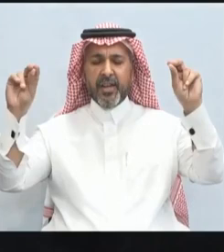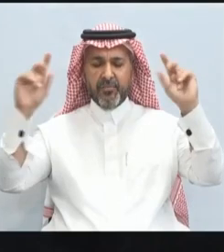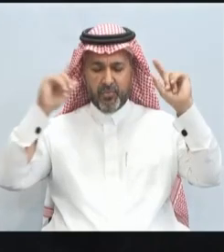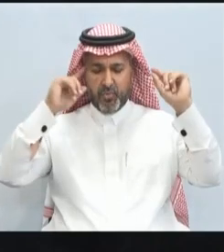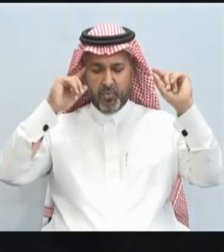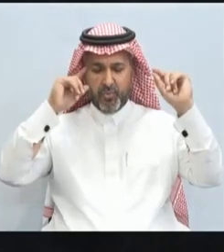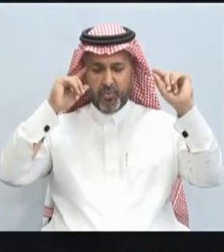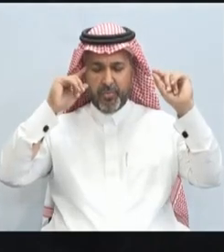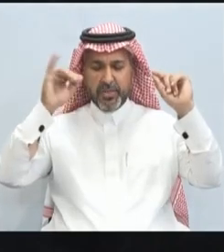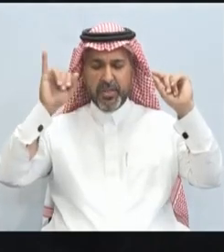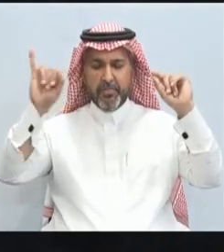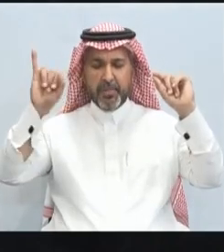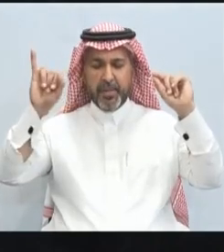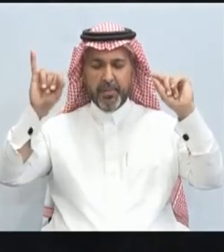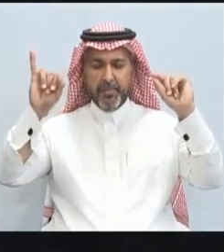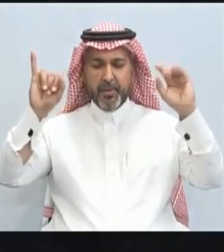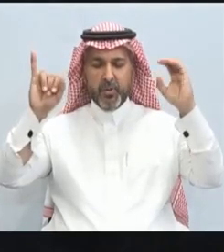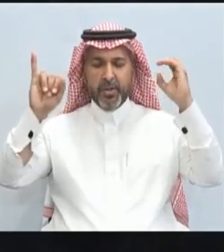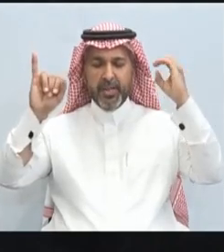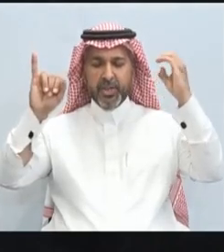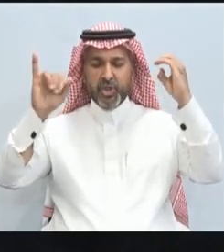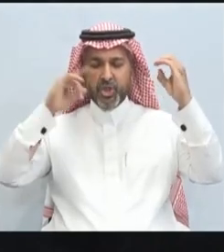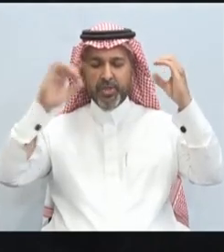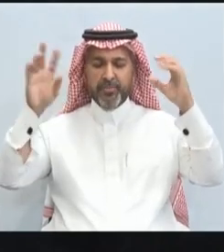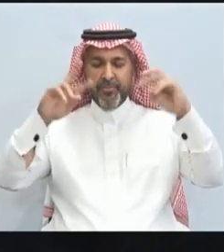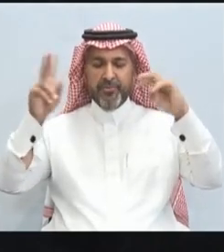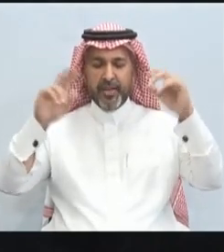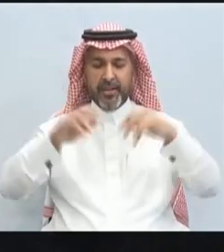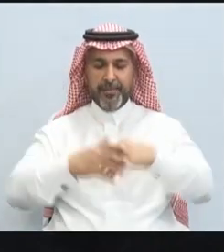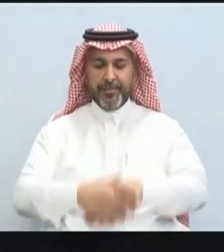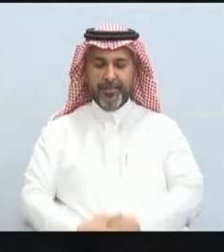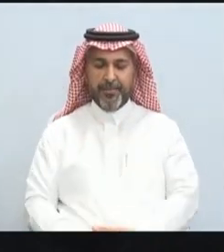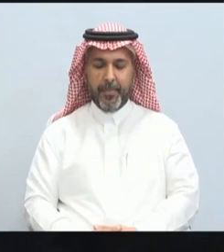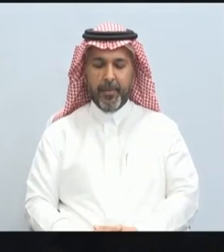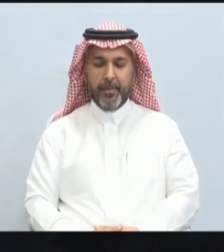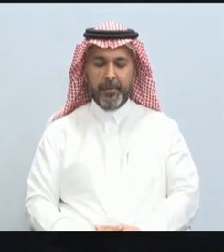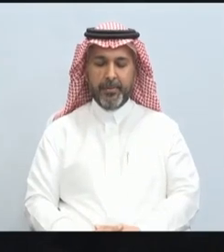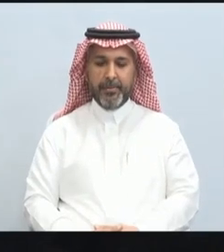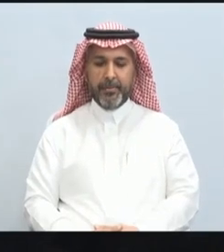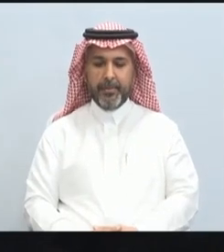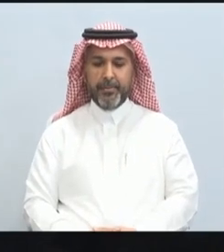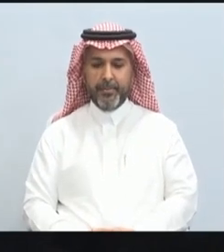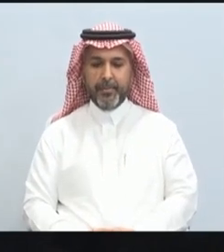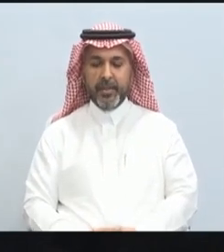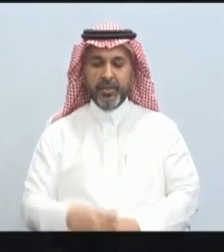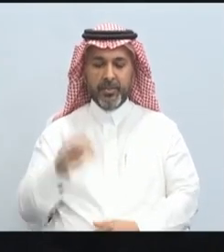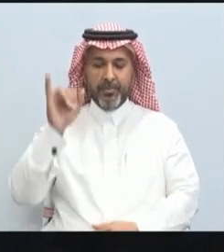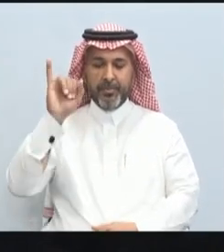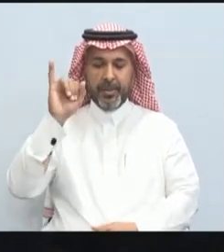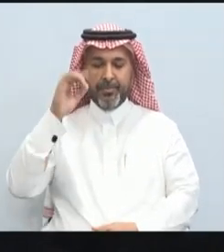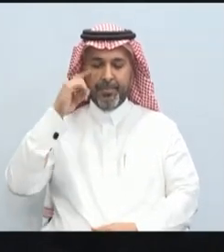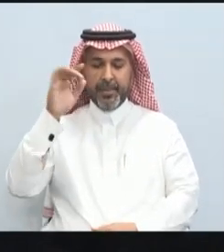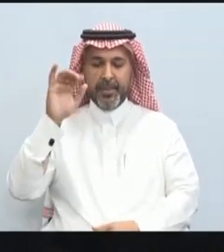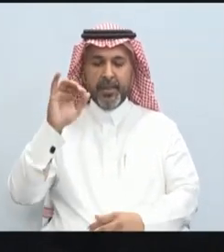اما هنا العلاقه بين كاف ميم وجيم يختلفون في ماذا